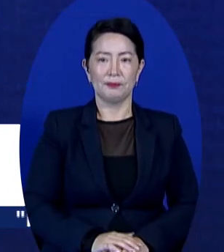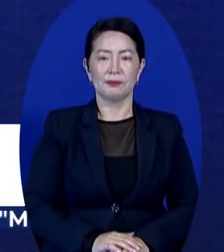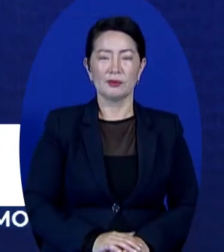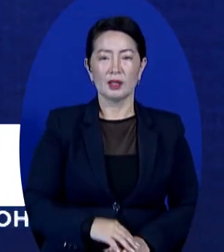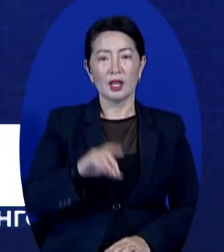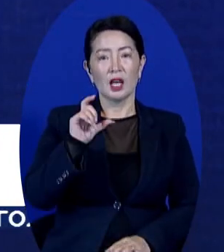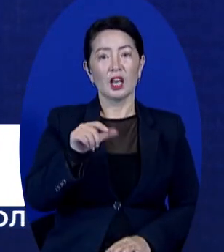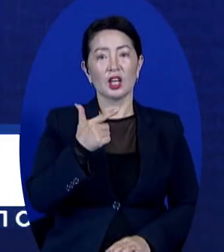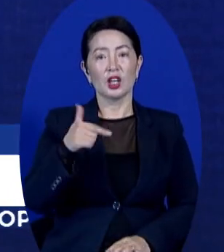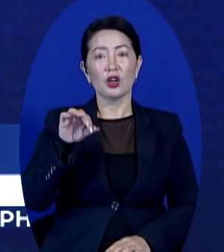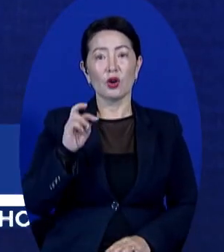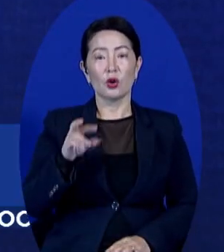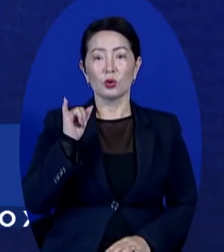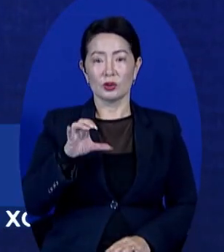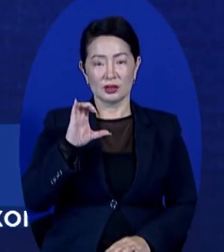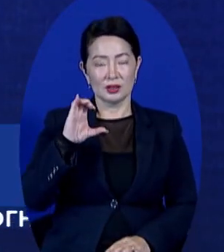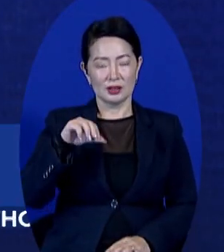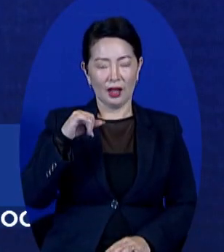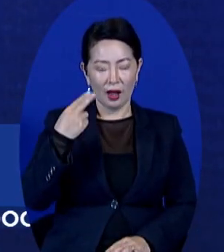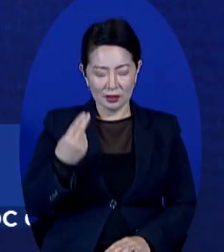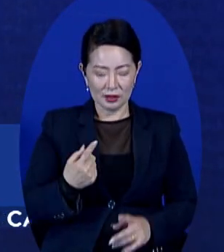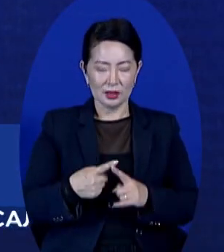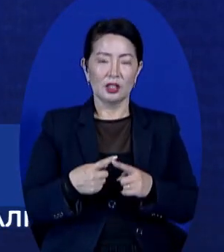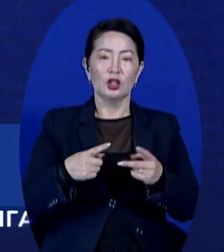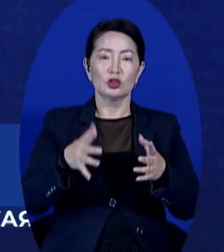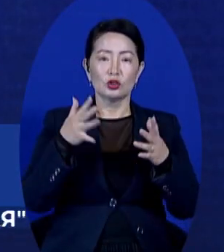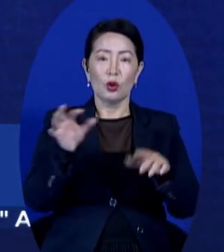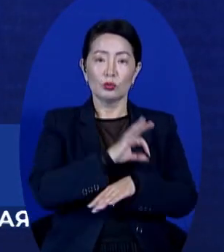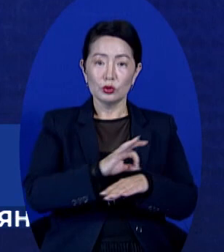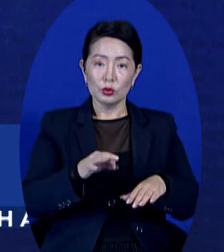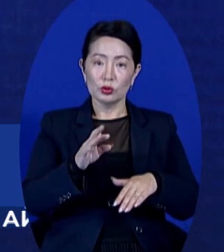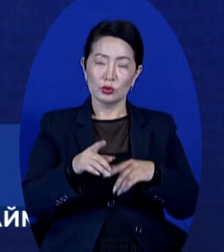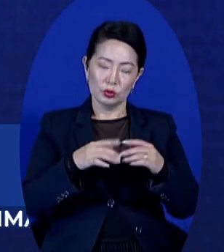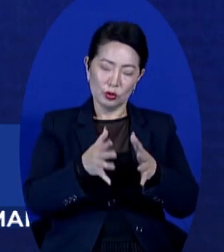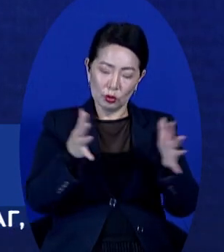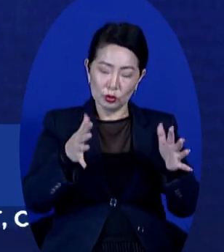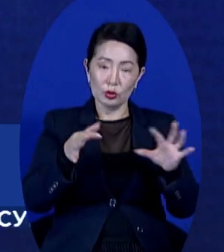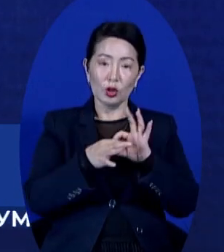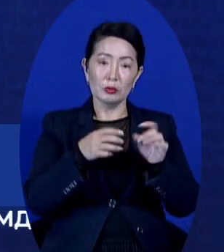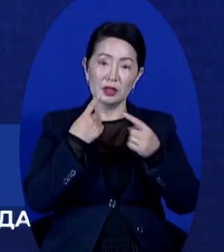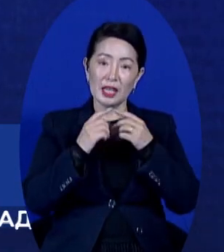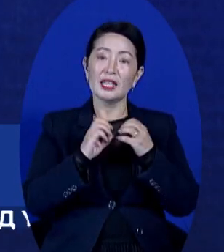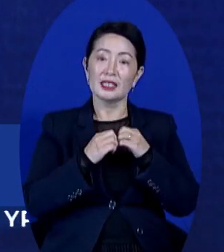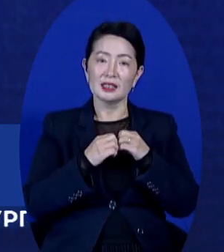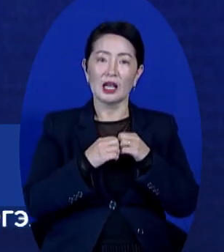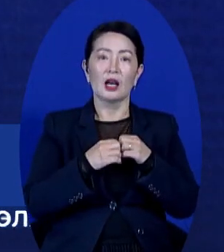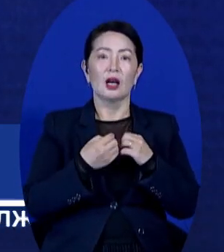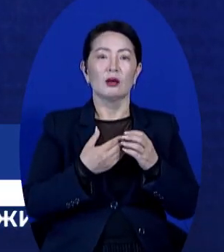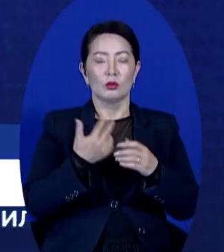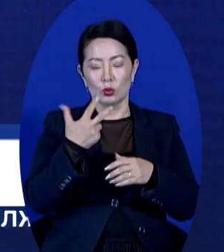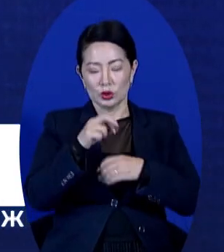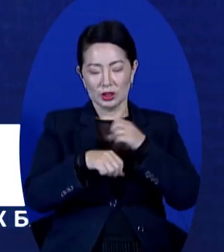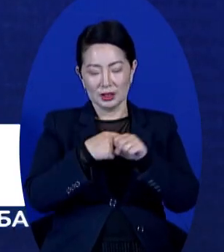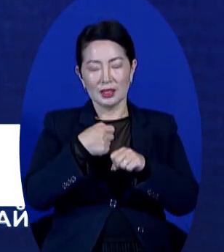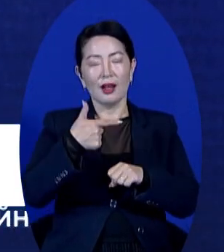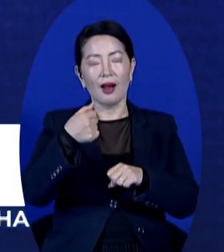Эгийн голын усан цахилгаан станц болон бусад томоохон төслүүдийн өргөтгөл шинчилэлийн талаар яриа хэлцээ хийгдэж байна. Хамгийн гол нь 30 жил гатсан эгийн голын усан